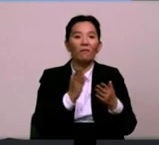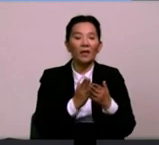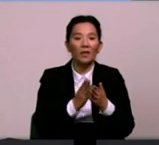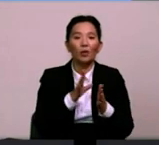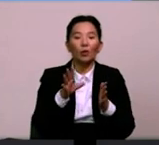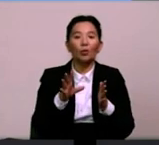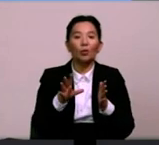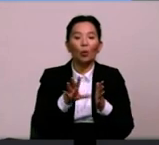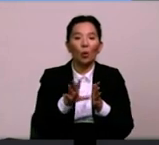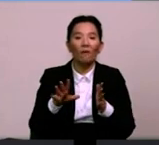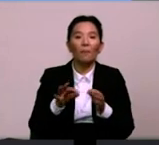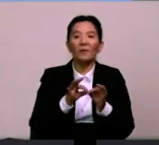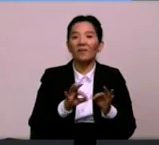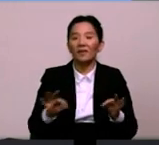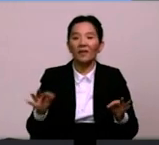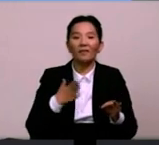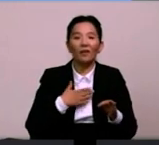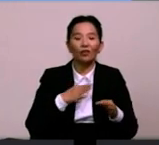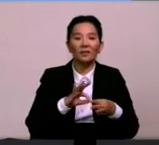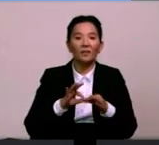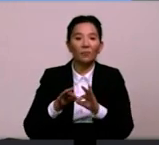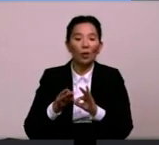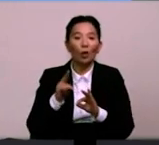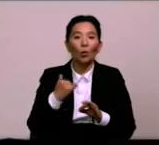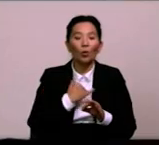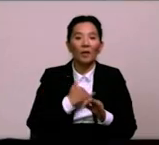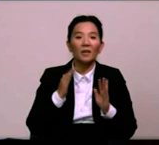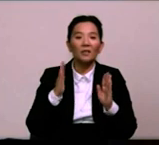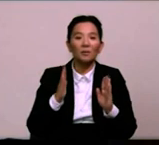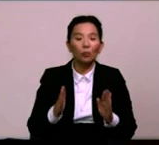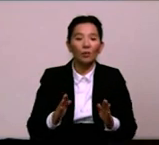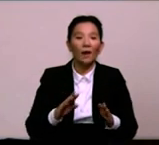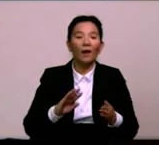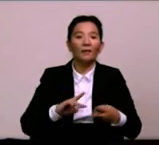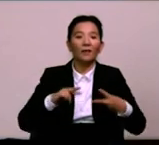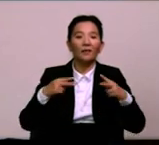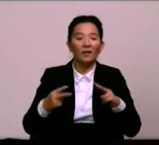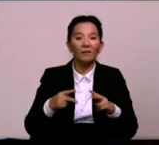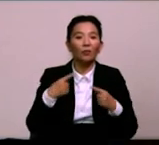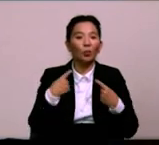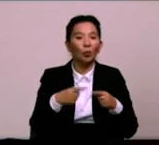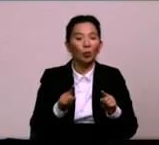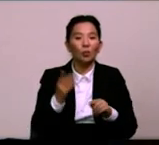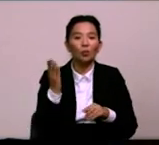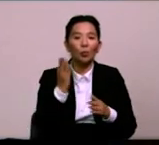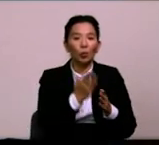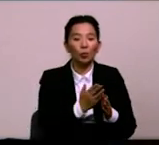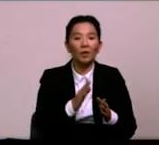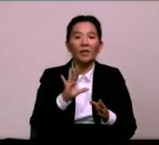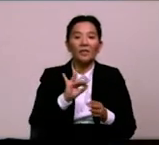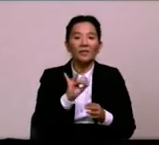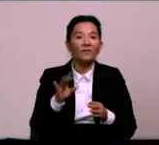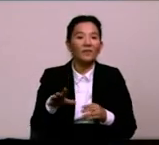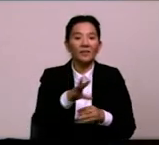тока в проводнике, в нашей цепи, то проводник у нас будет отклоняться также в другую сторону. Значит, из